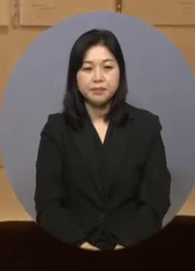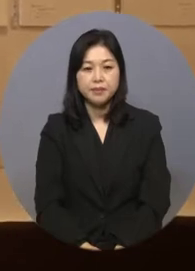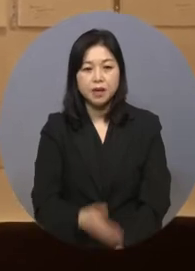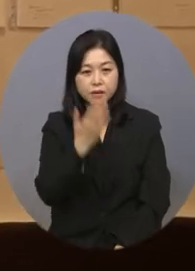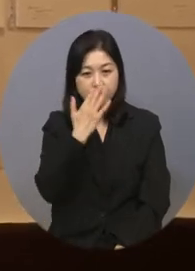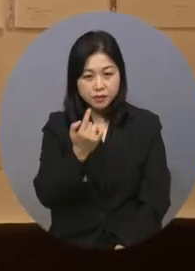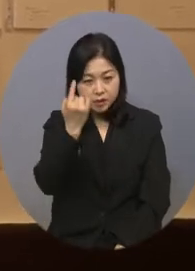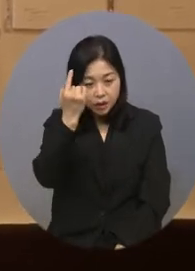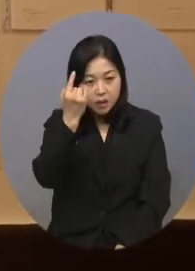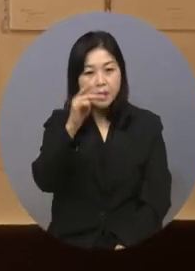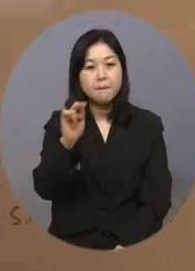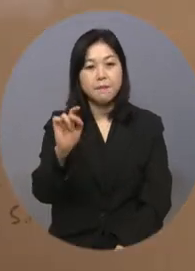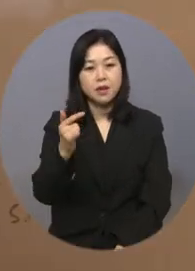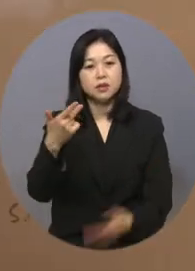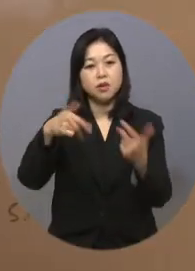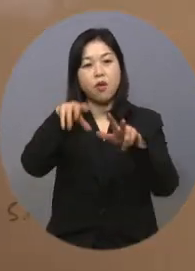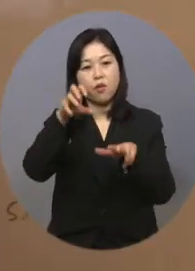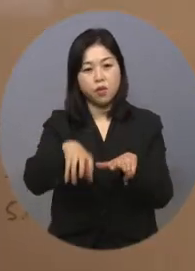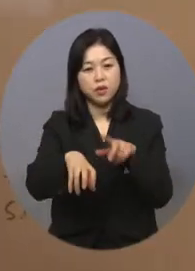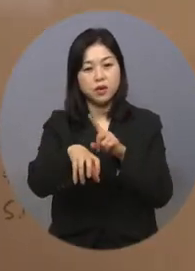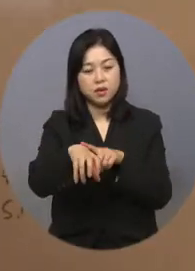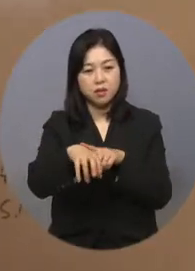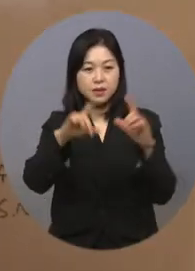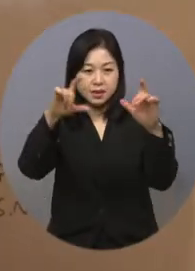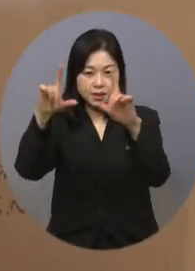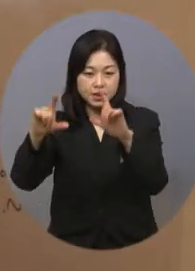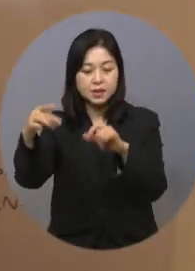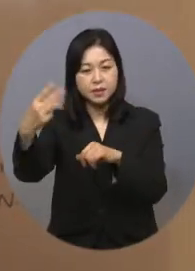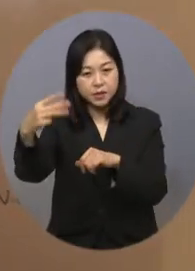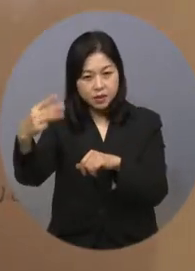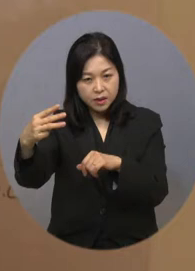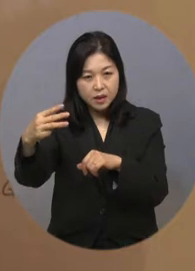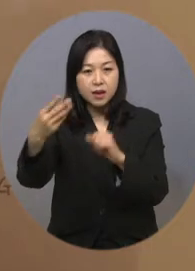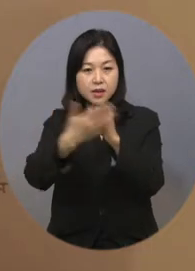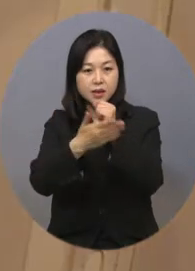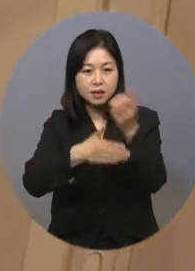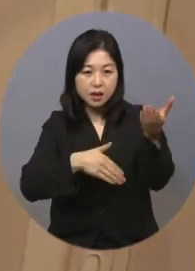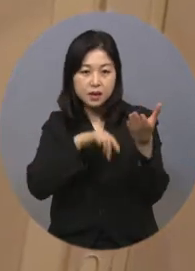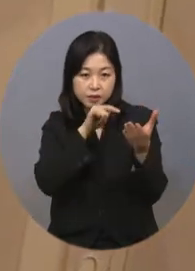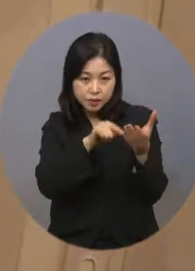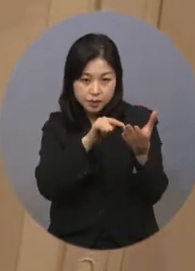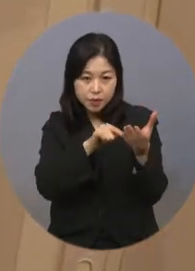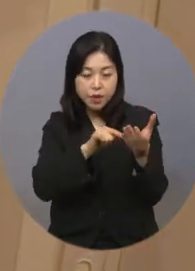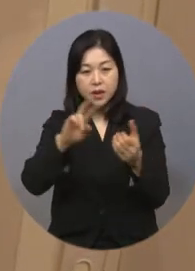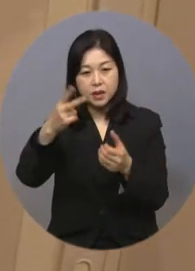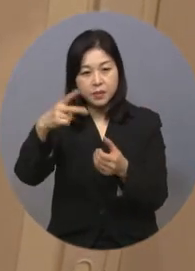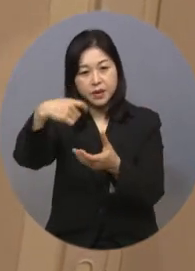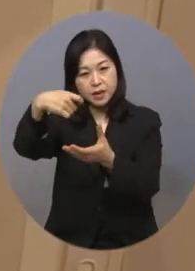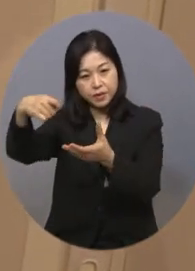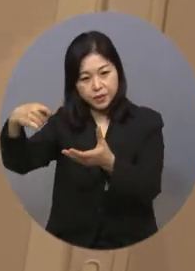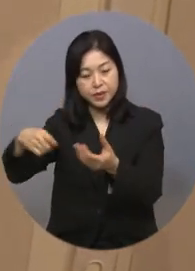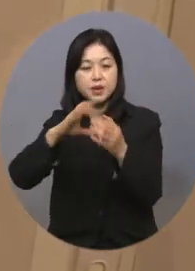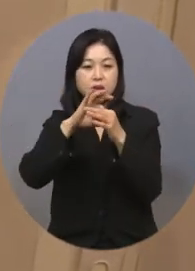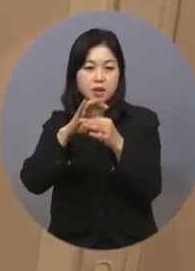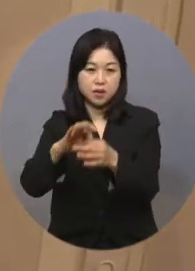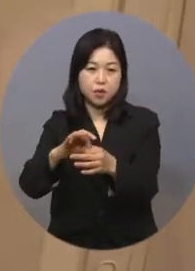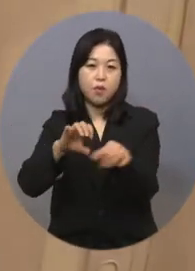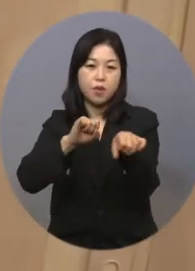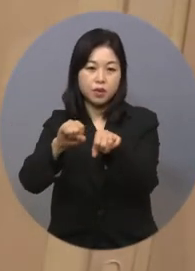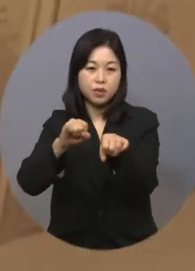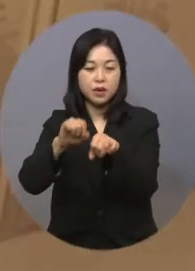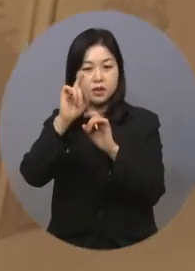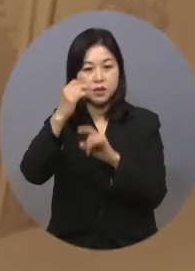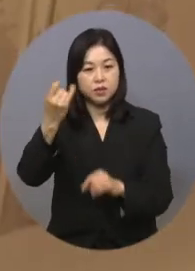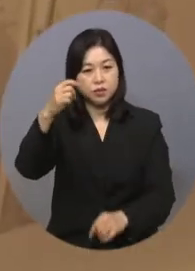순천만 정원에서 찍은 3천여 장의 사진을 소재로 삼아 200여 점의 드로잉 등 꾸준한 작업을 해온 이윤숙